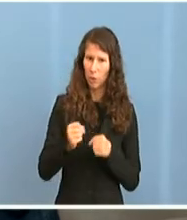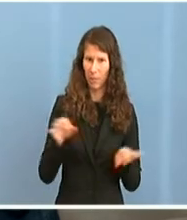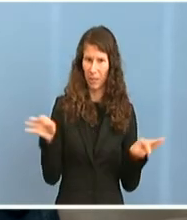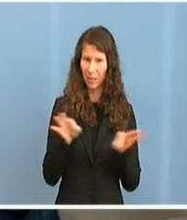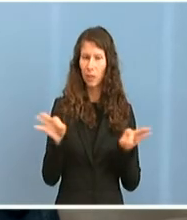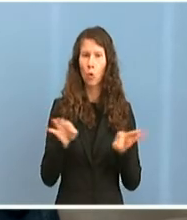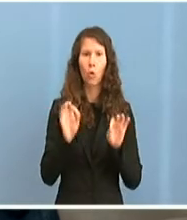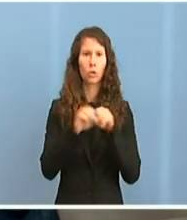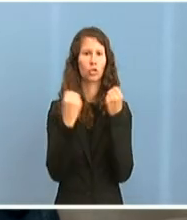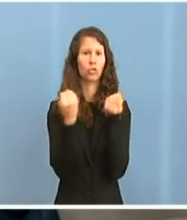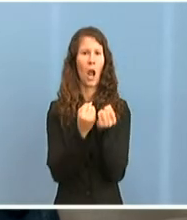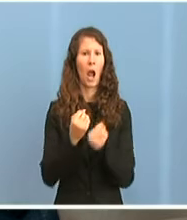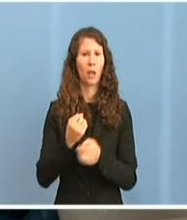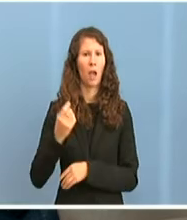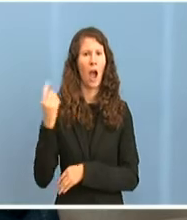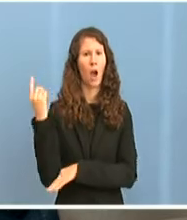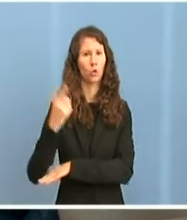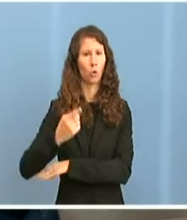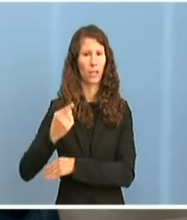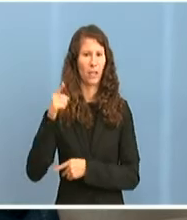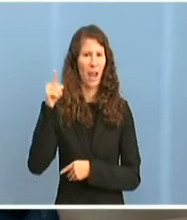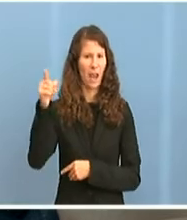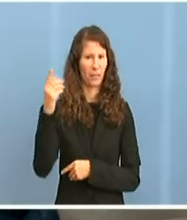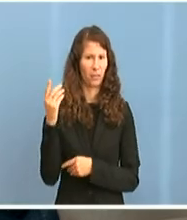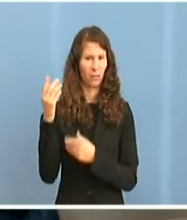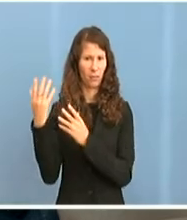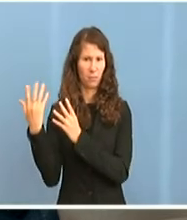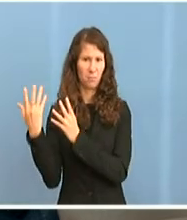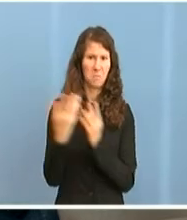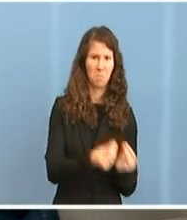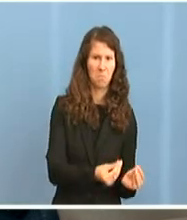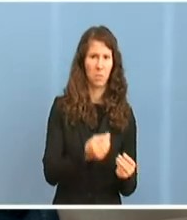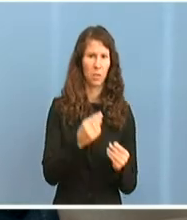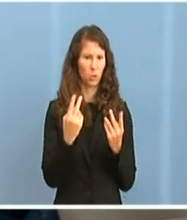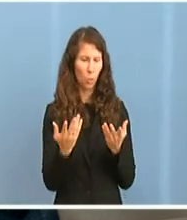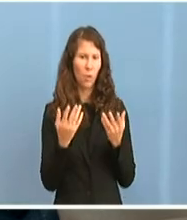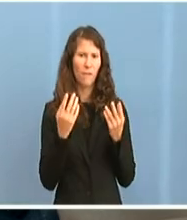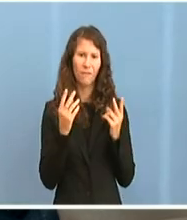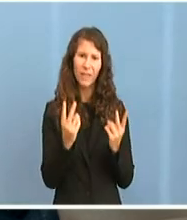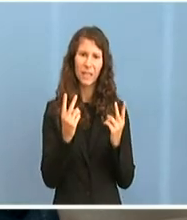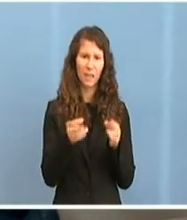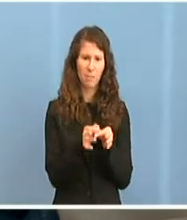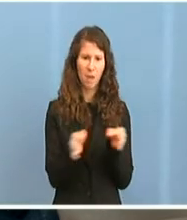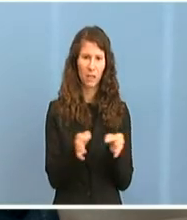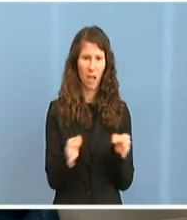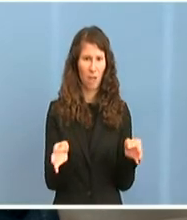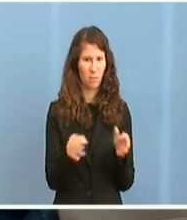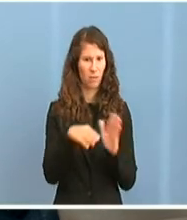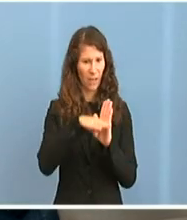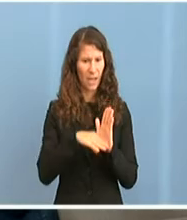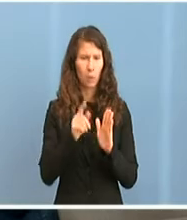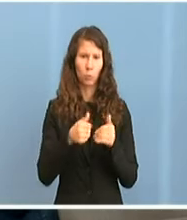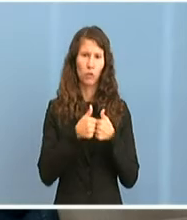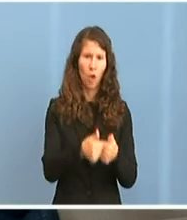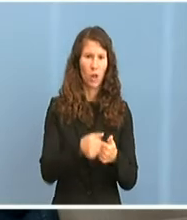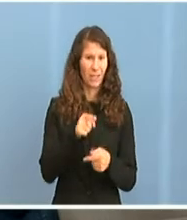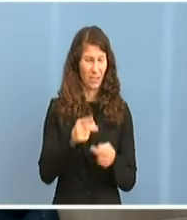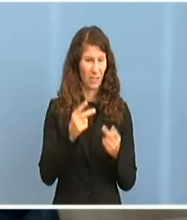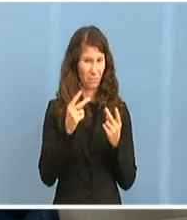staatlicher Autorität, wenn die Realisierung und Einhaltung so wichtiger Maßnahmen an private Sicherheitsfirmen übertragen